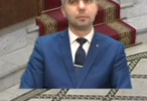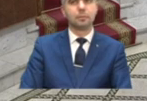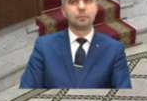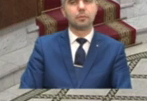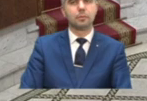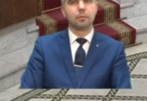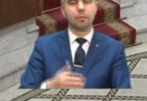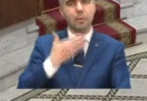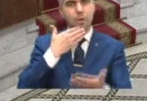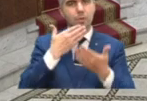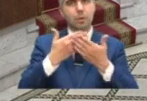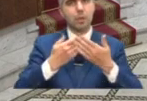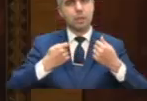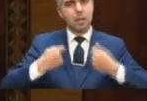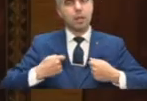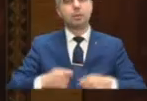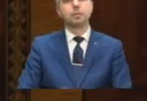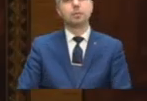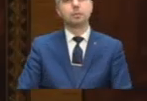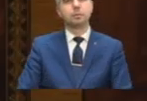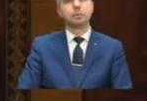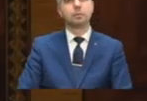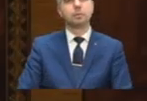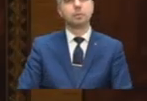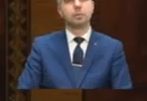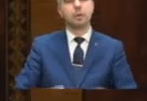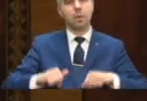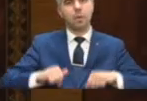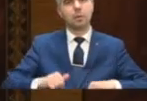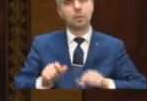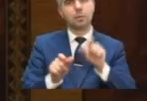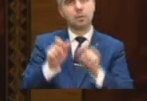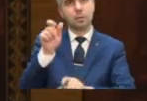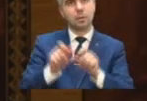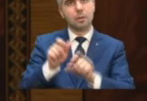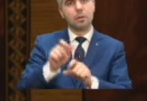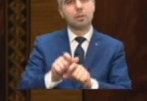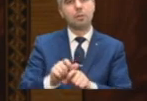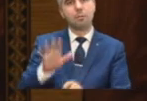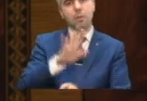شكرا السيده الرئيسه، السيد الوزير، السيدات والسادة